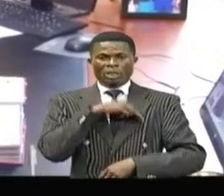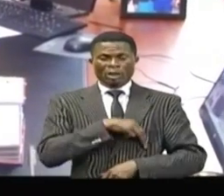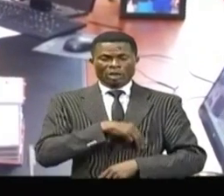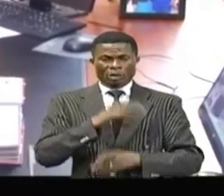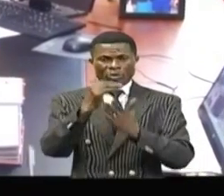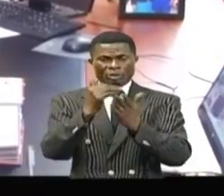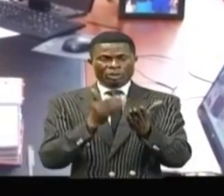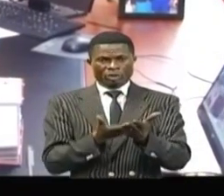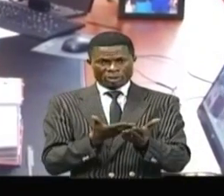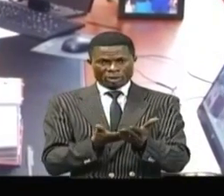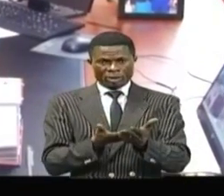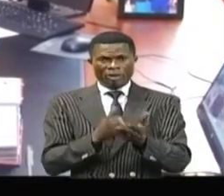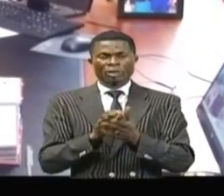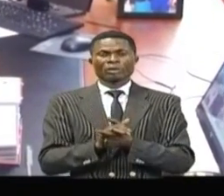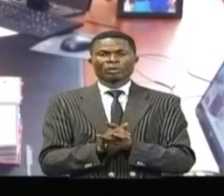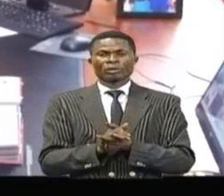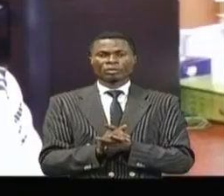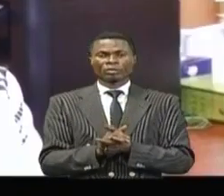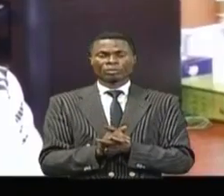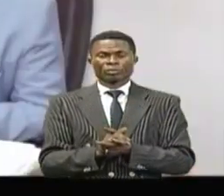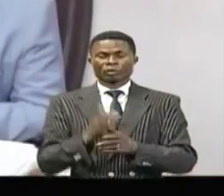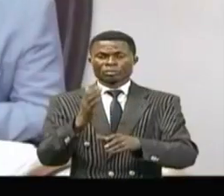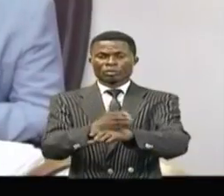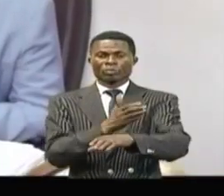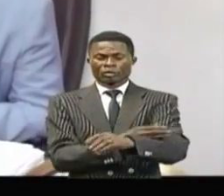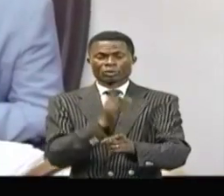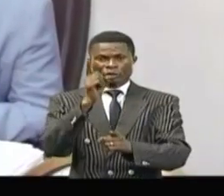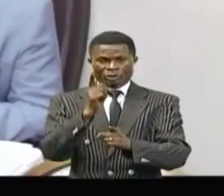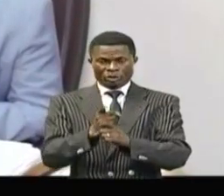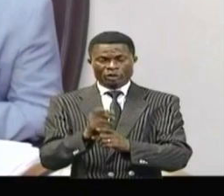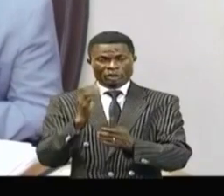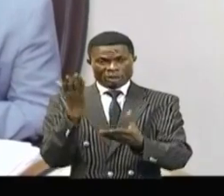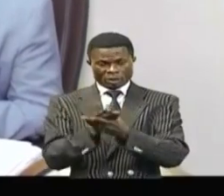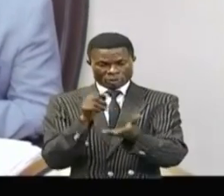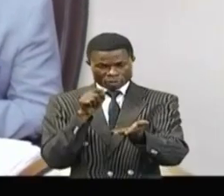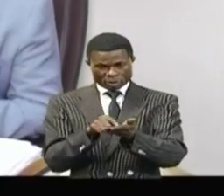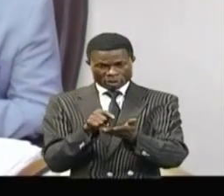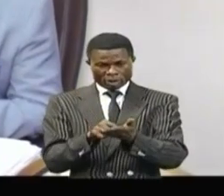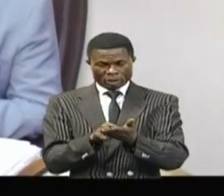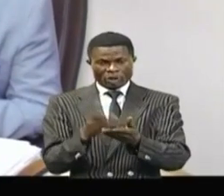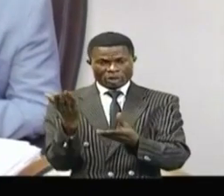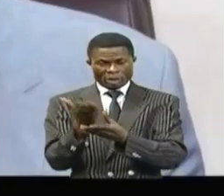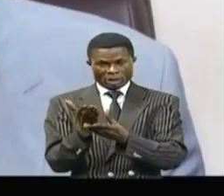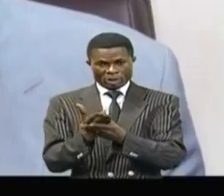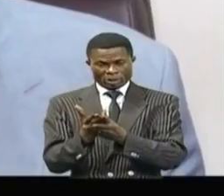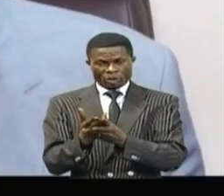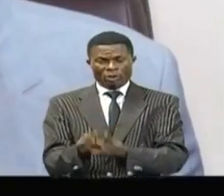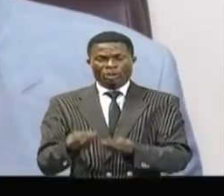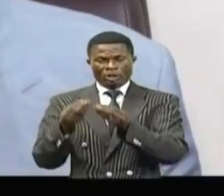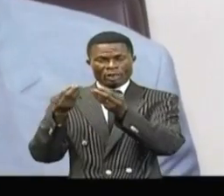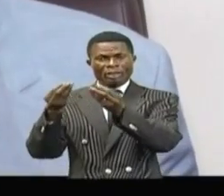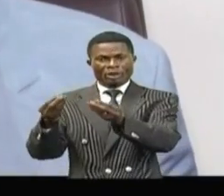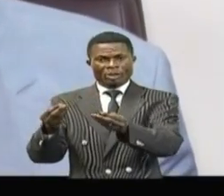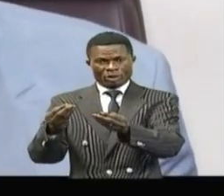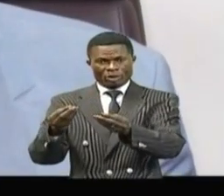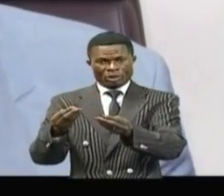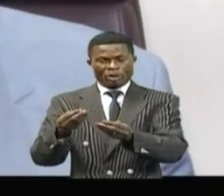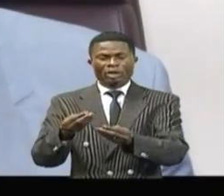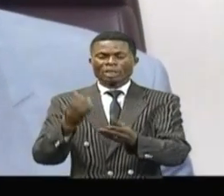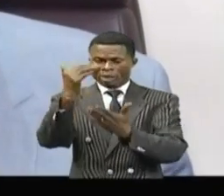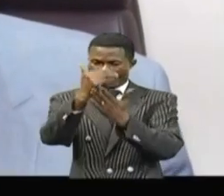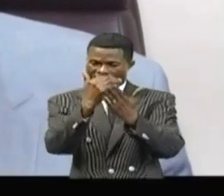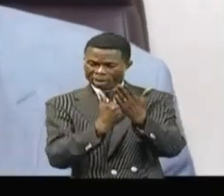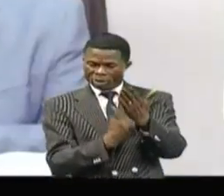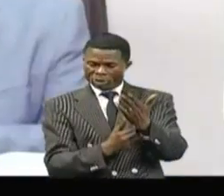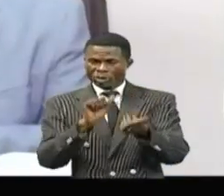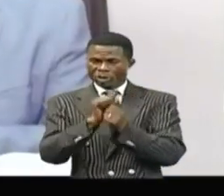précitée. Fort des avancées réalisées dans ces dossiers, une feuille de route a été dressée reprenant le